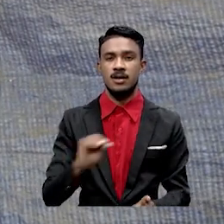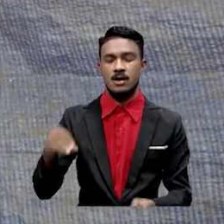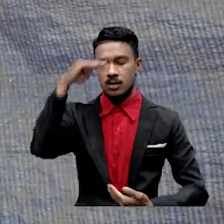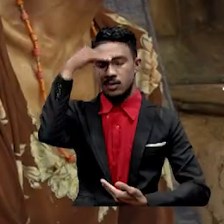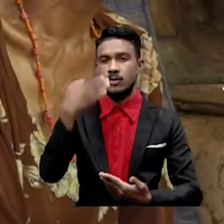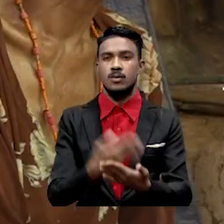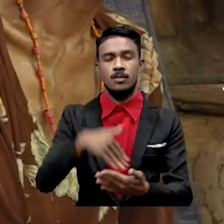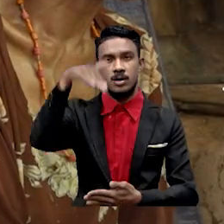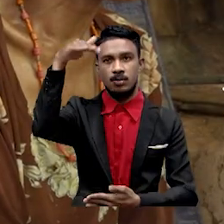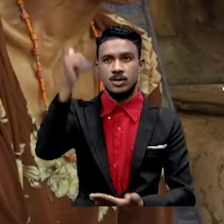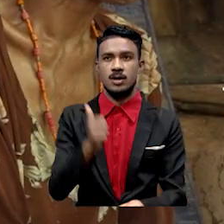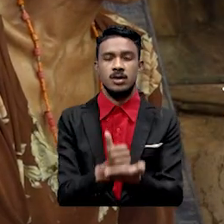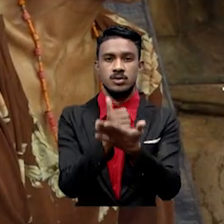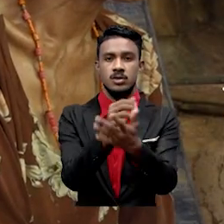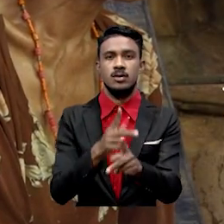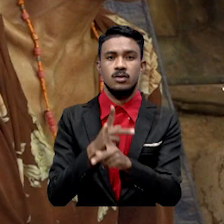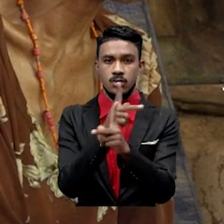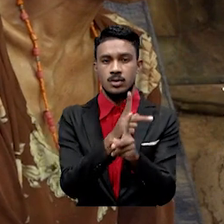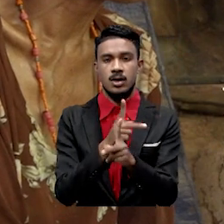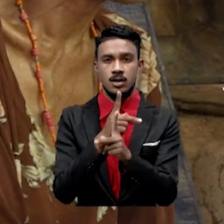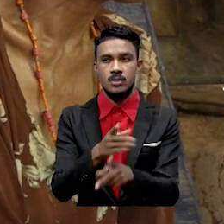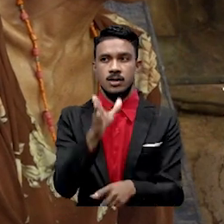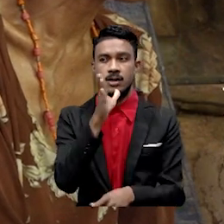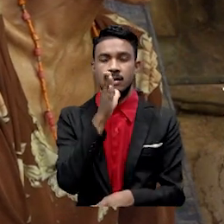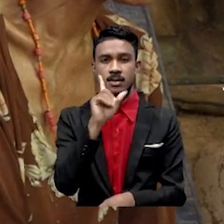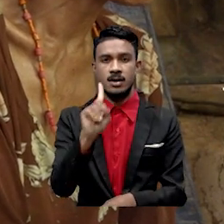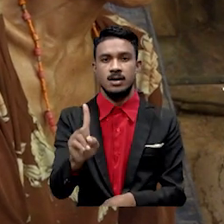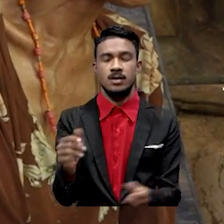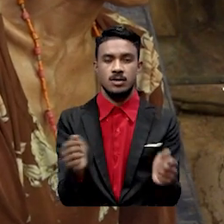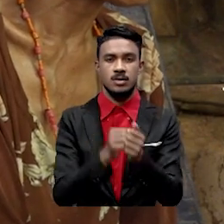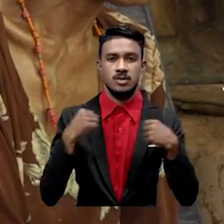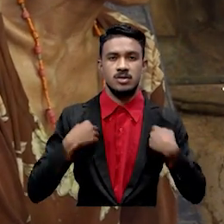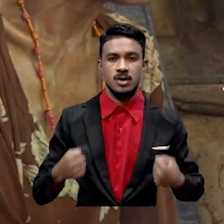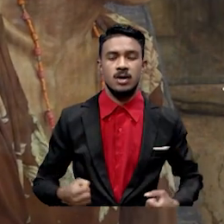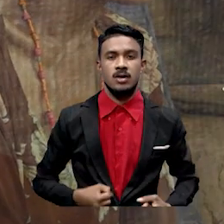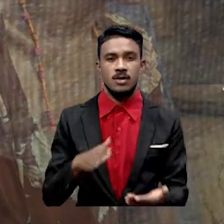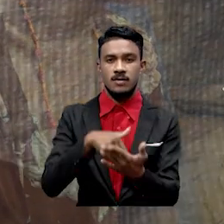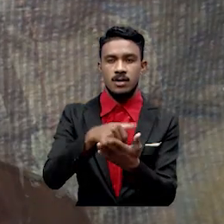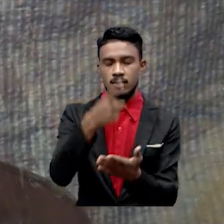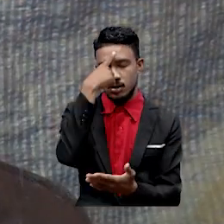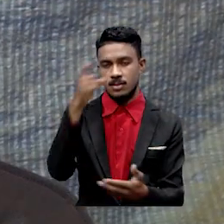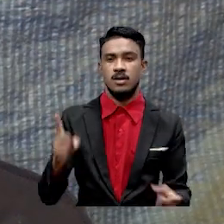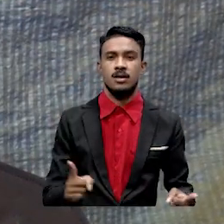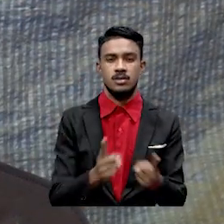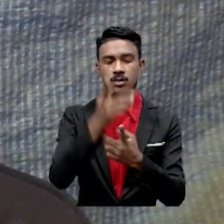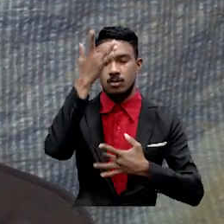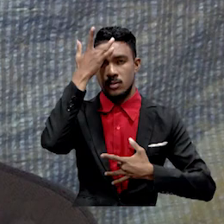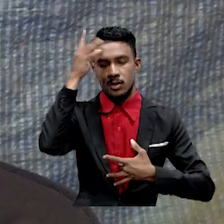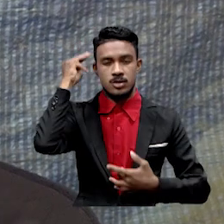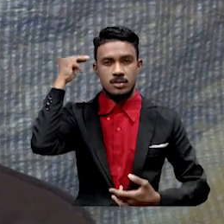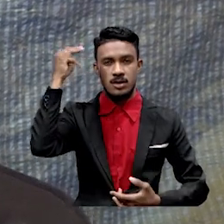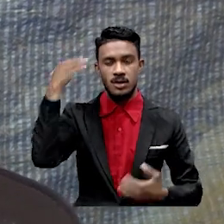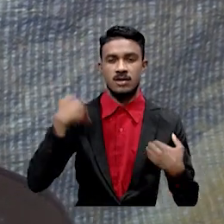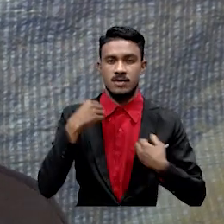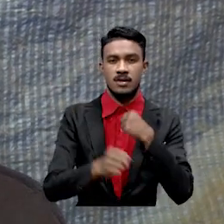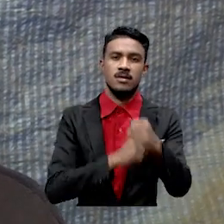esperança atu azuda no cuidaru inan faluk ne ho kondisão saúde ladung estável tamba sofre mos moras mental quase